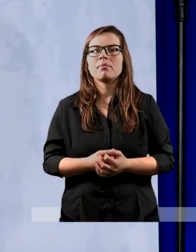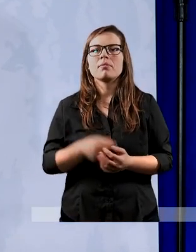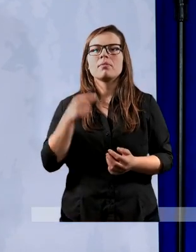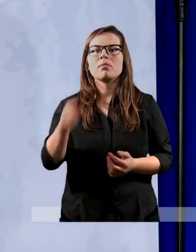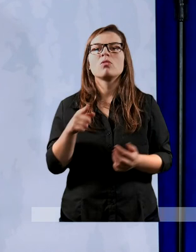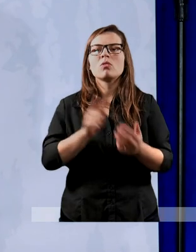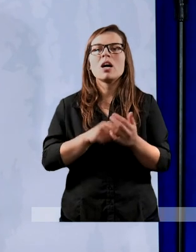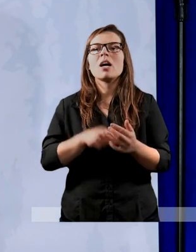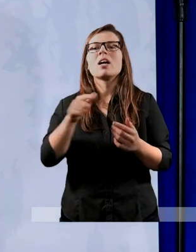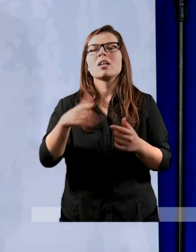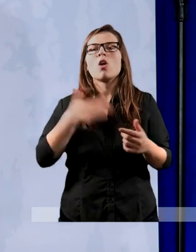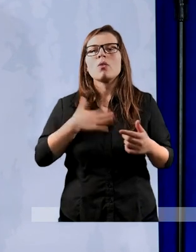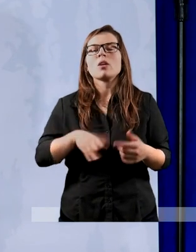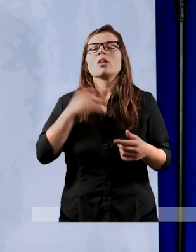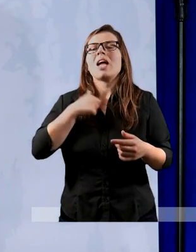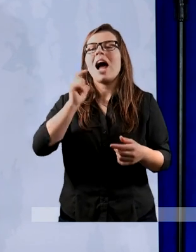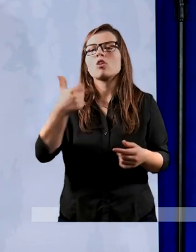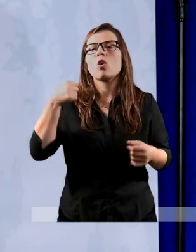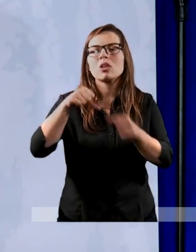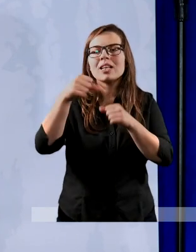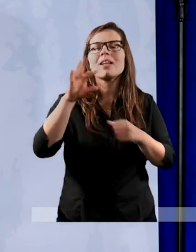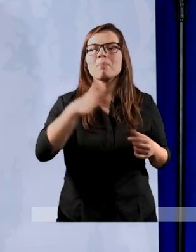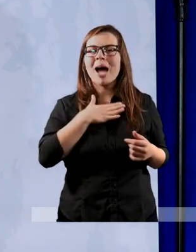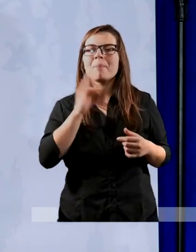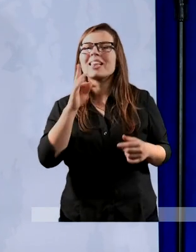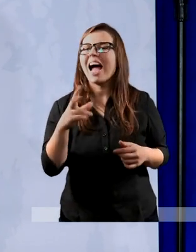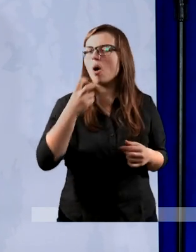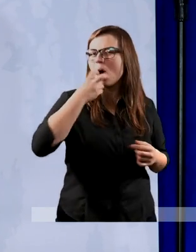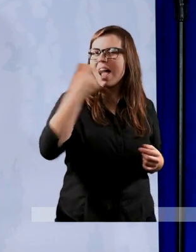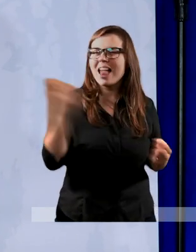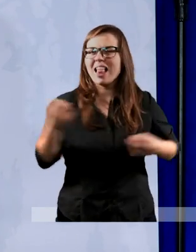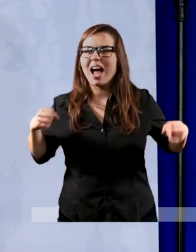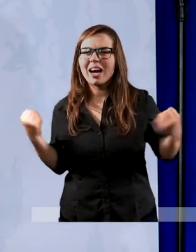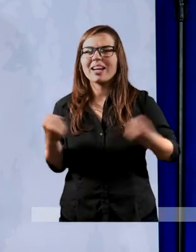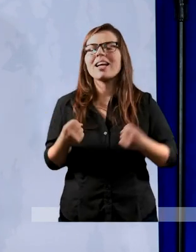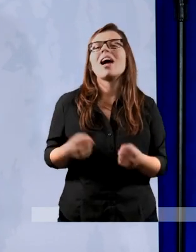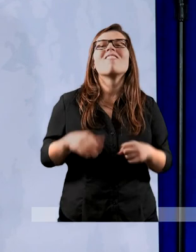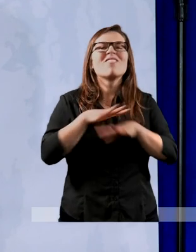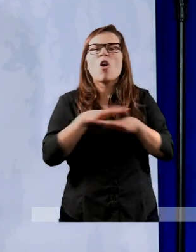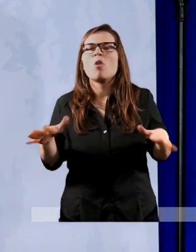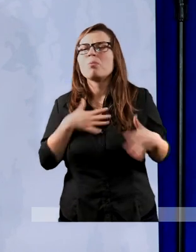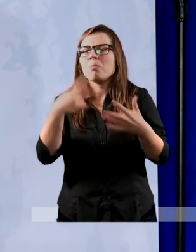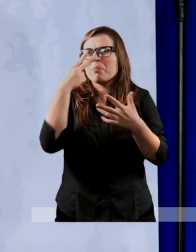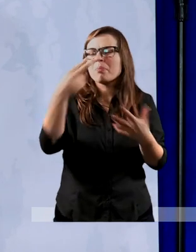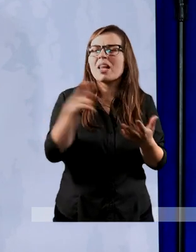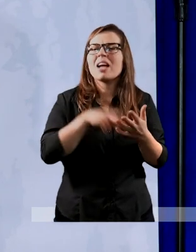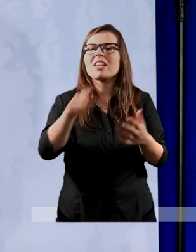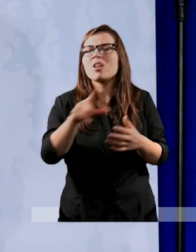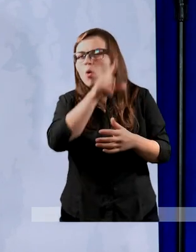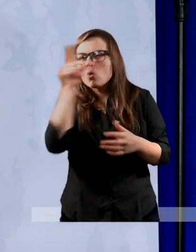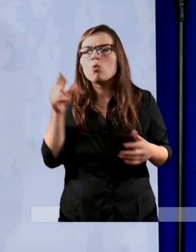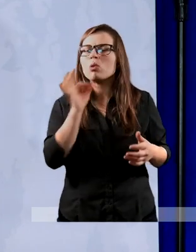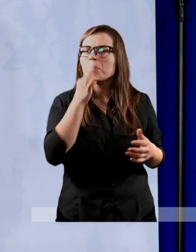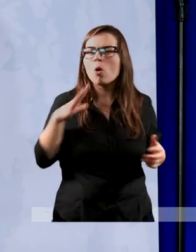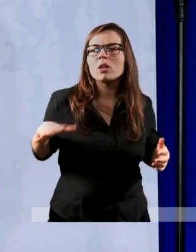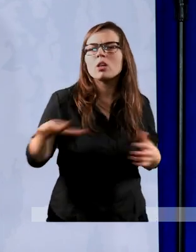Po prostu święcąc sobotę, ja co tydzień mam taką energię. I w ogóle patrząc nawet często na młodych